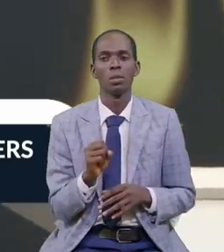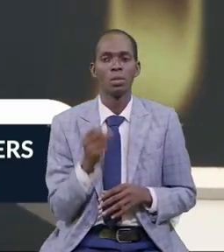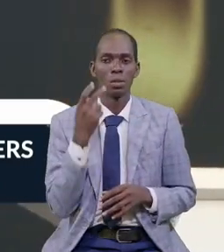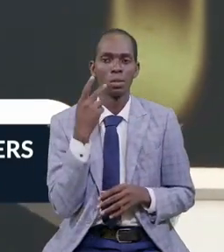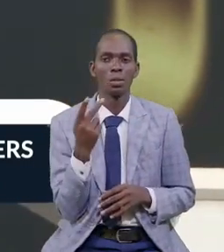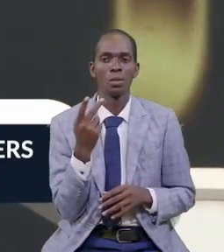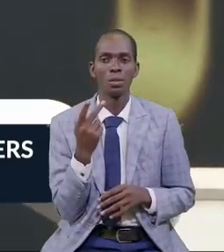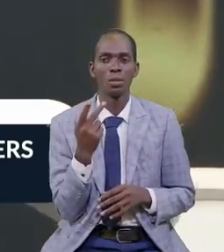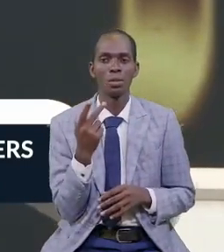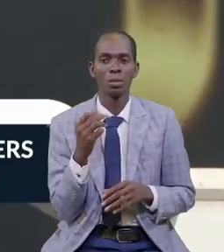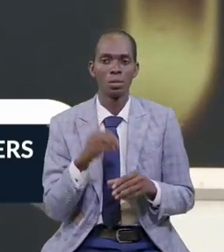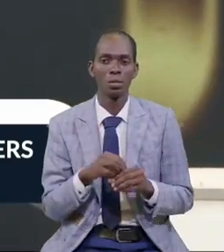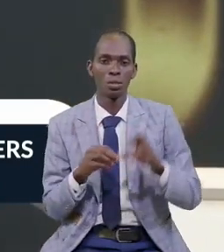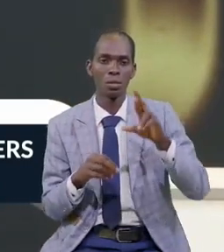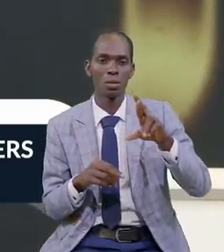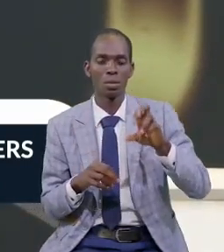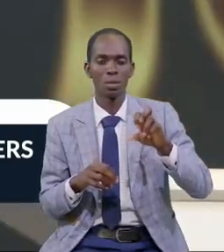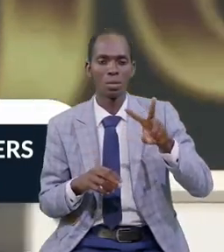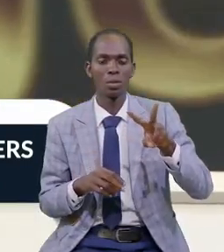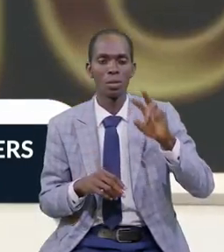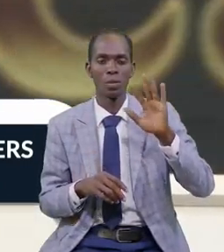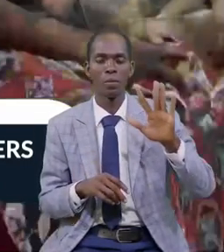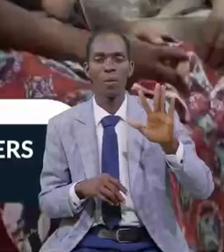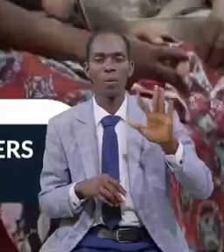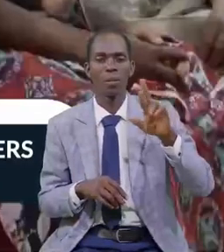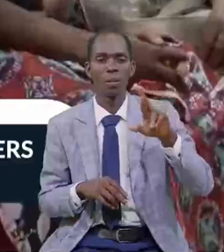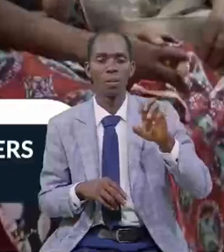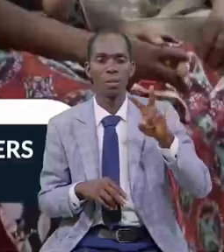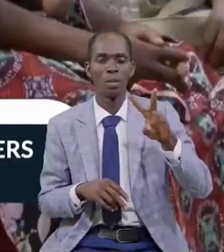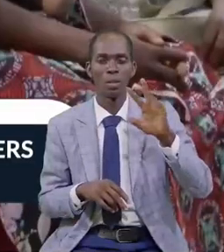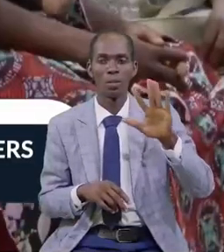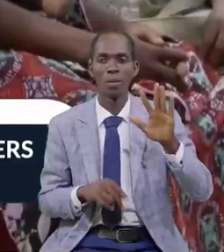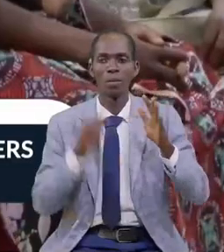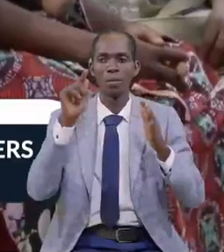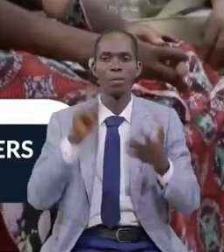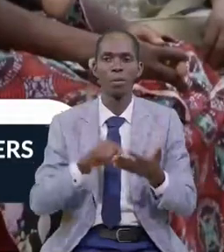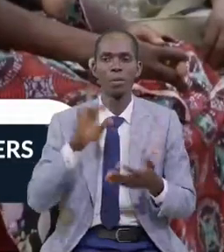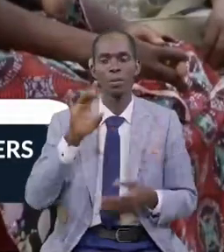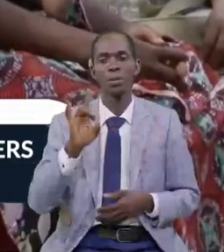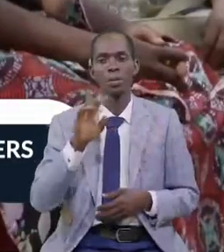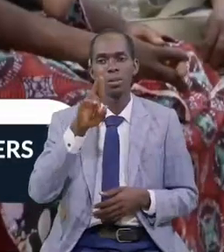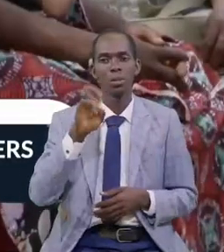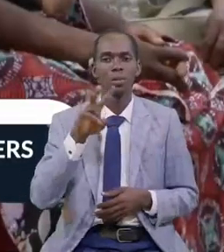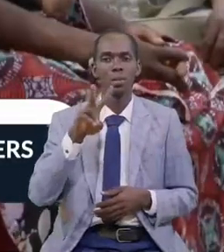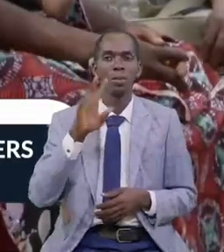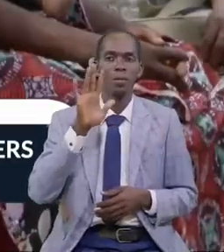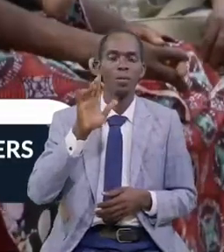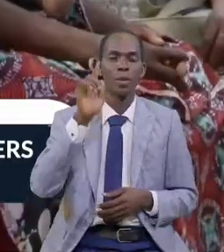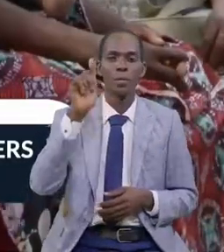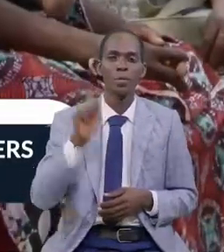pécheurs nous allons à Apocalypse 5 apocalypse chapitre 5